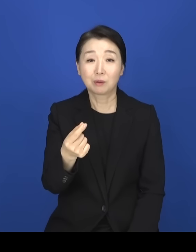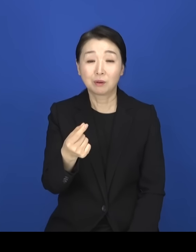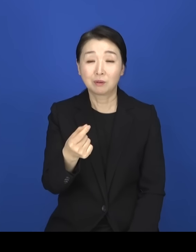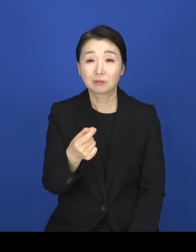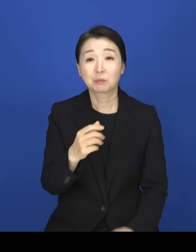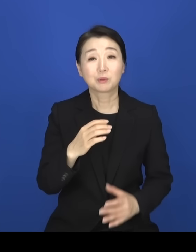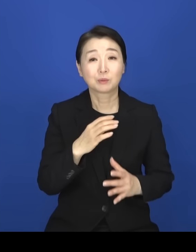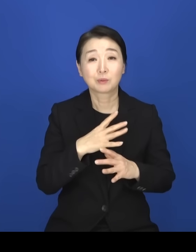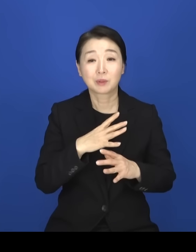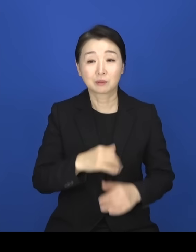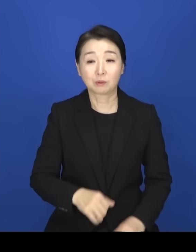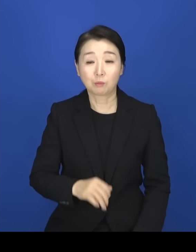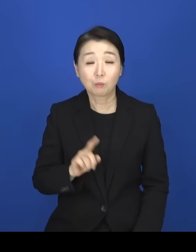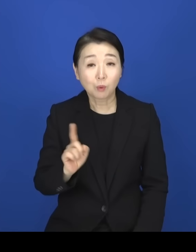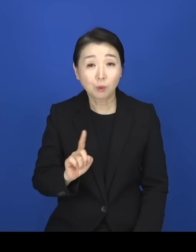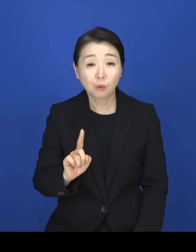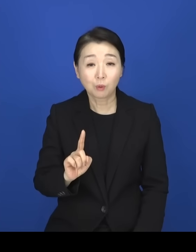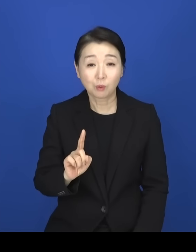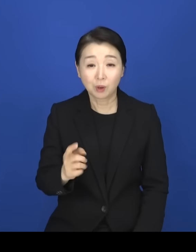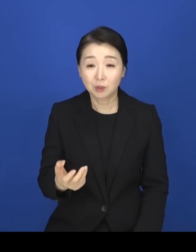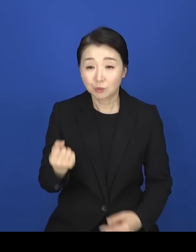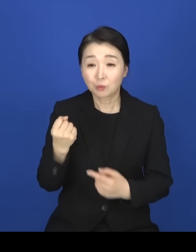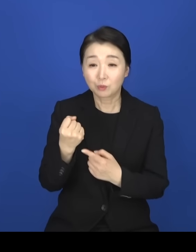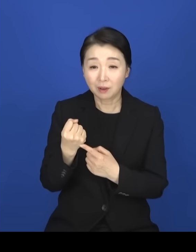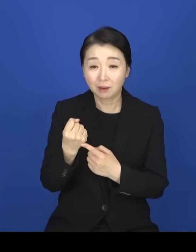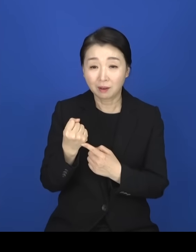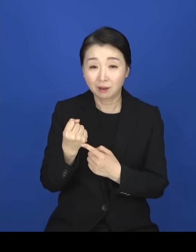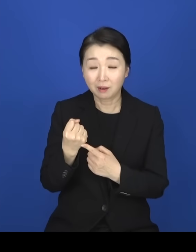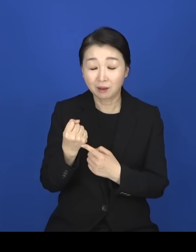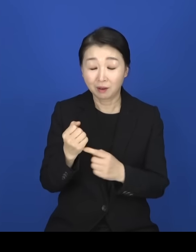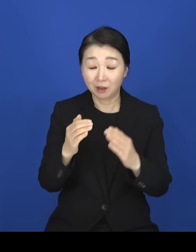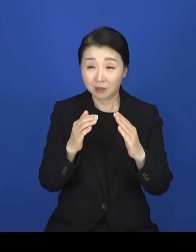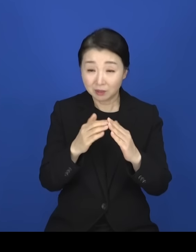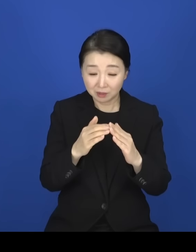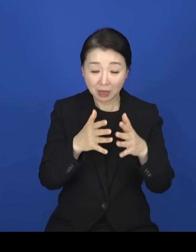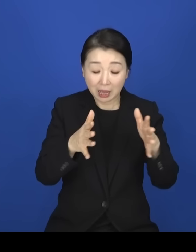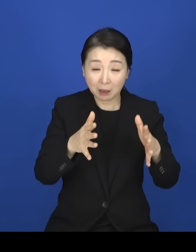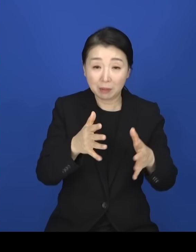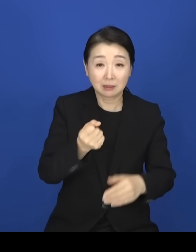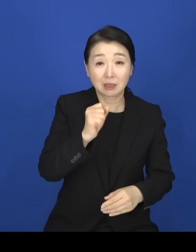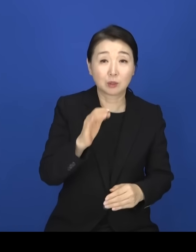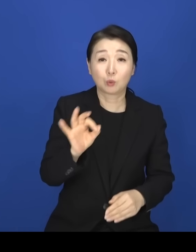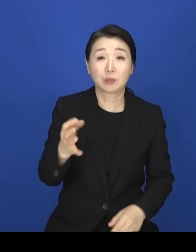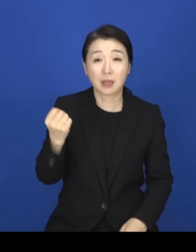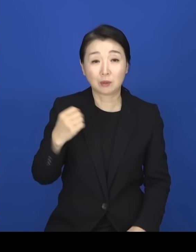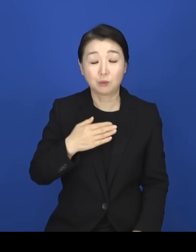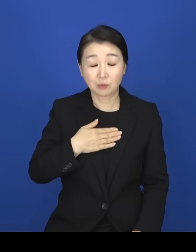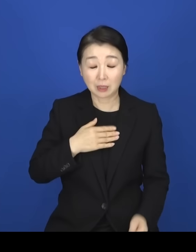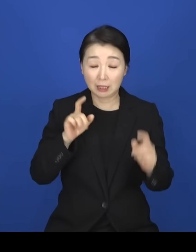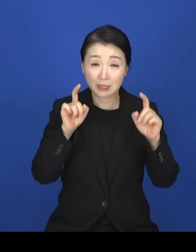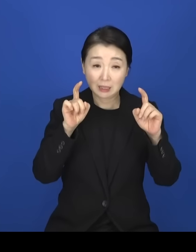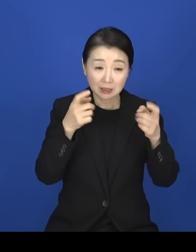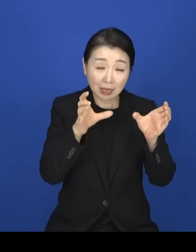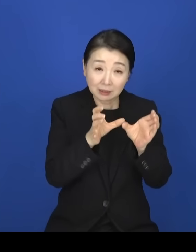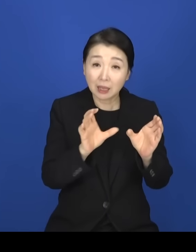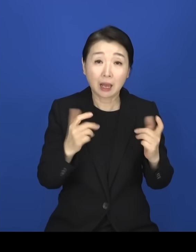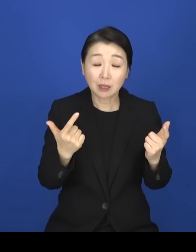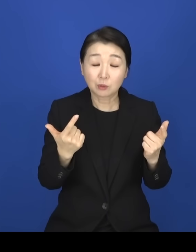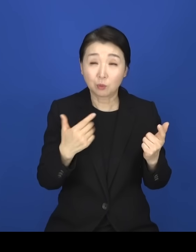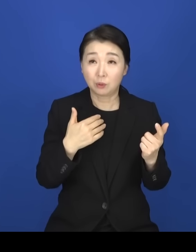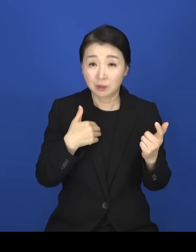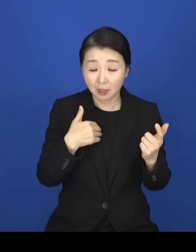너무 놀란 거죠. 뭐라고? 소유가 부동산이 아니고 돈이 아니고 내 양떼가 아니고